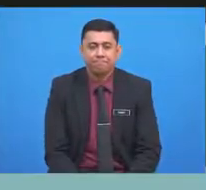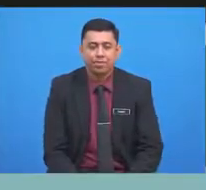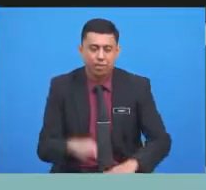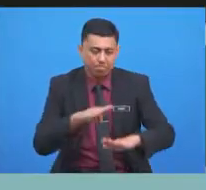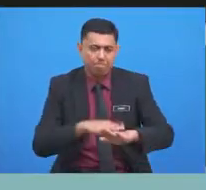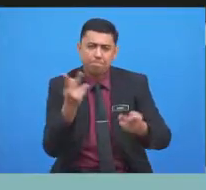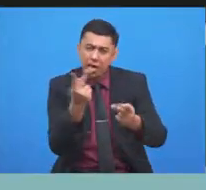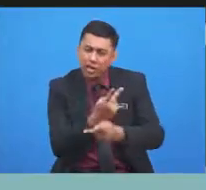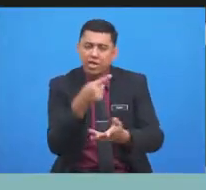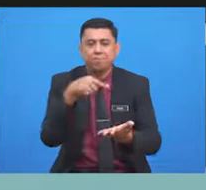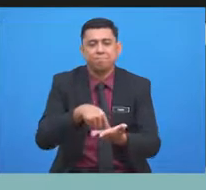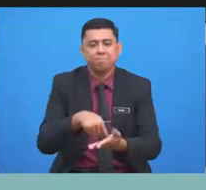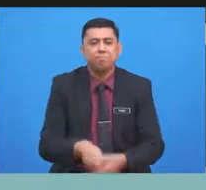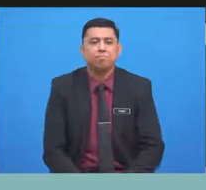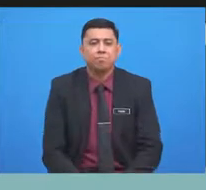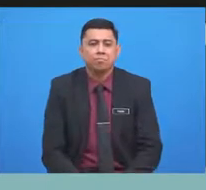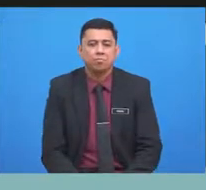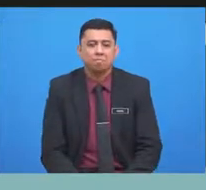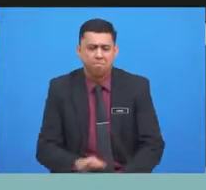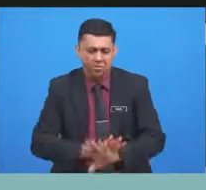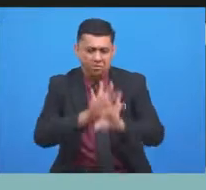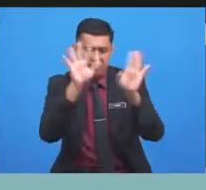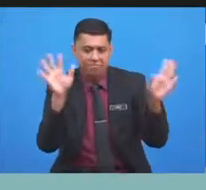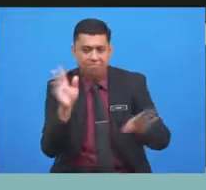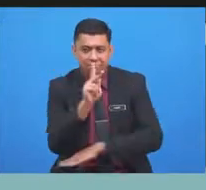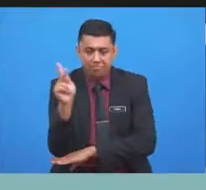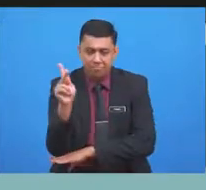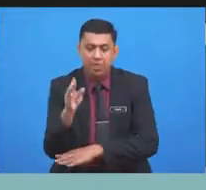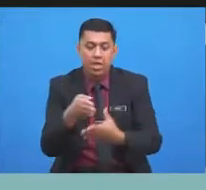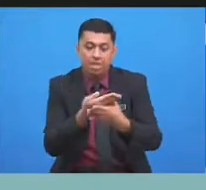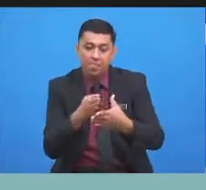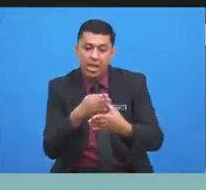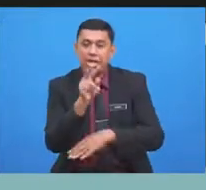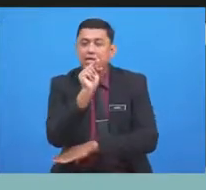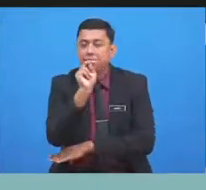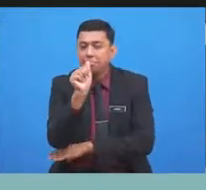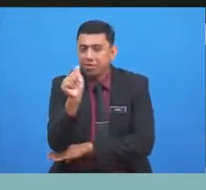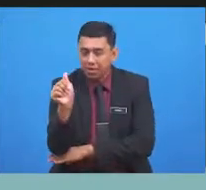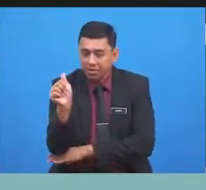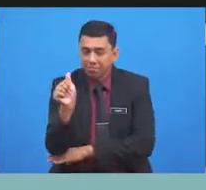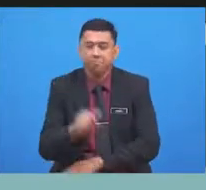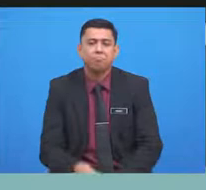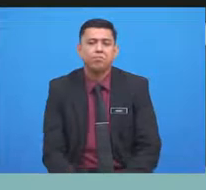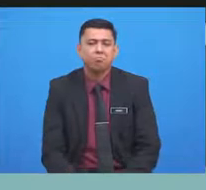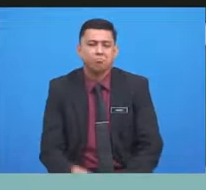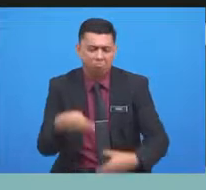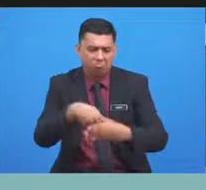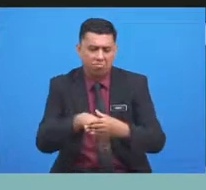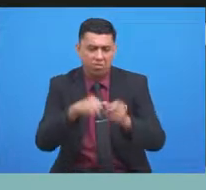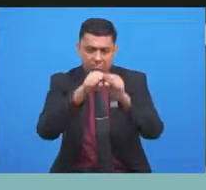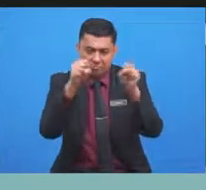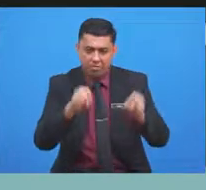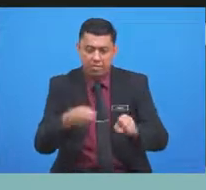Pada episod kali ini, cikgu akan menerangkan bahagian A dalam sistem hidrologi,